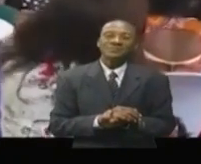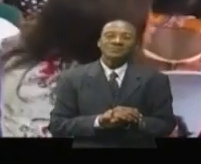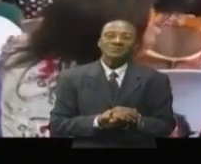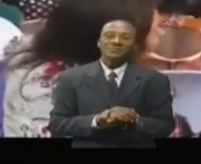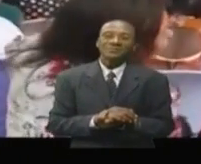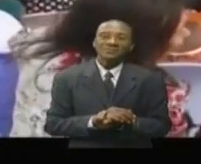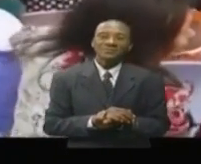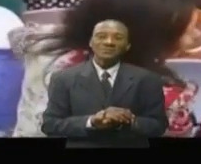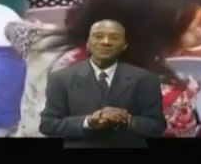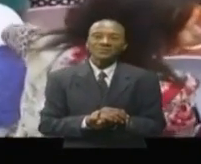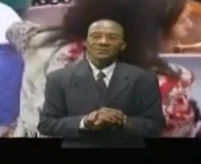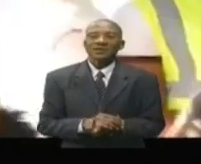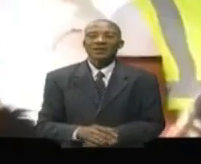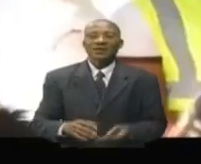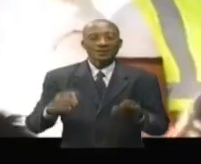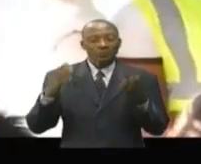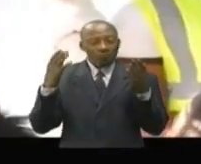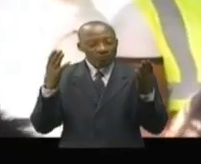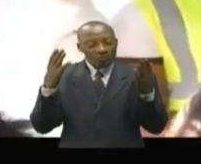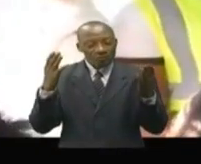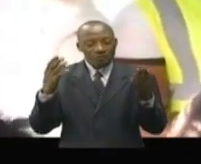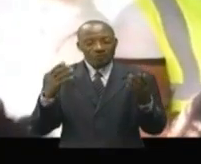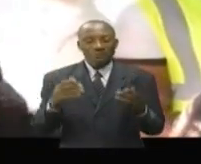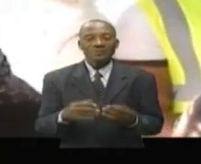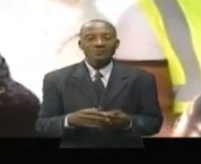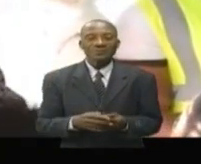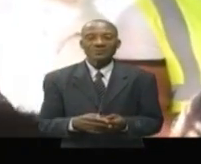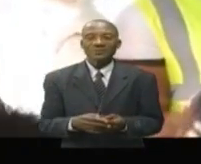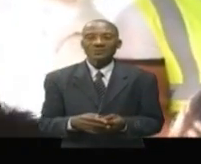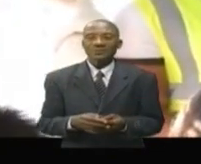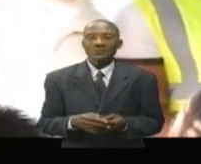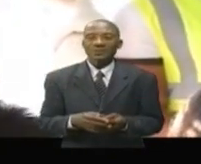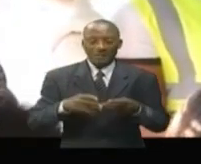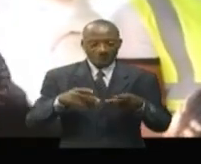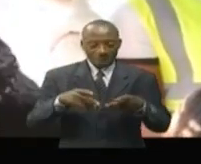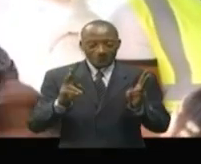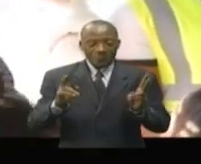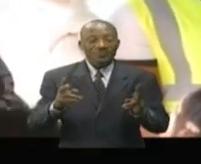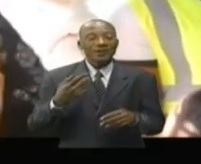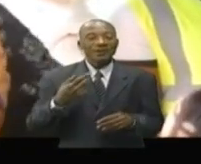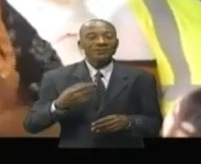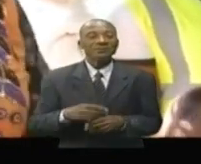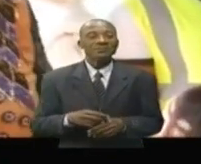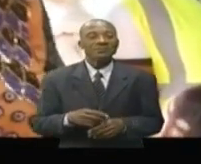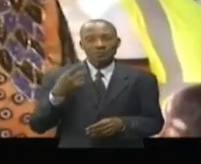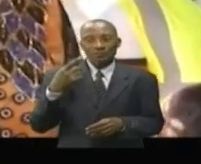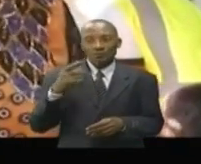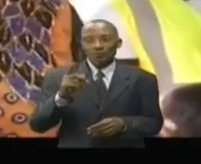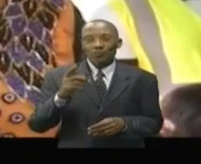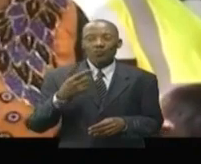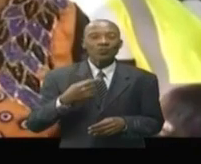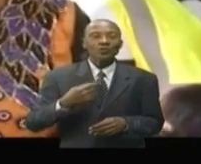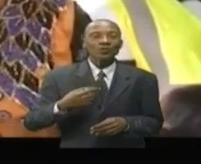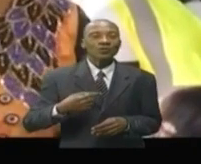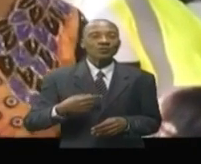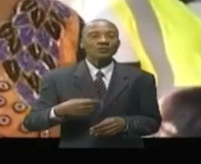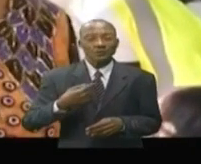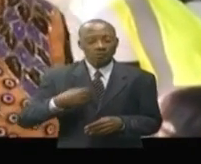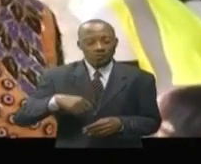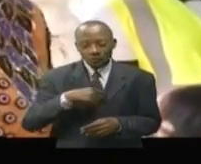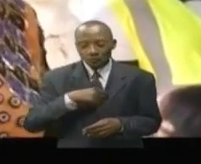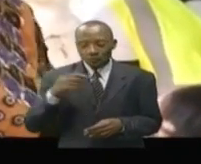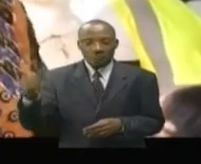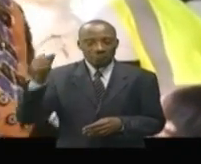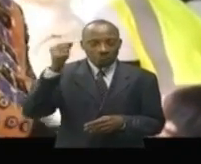président Moya. Éco-démocrate. Ça veut dire que Félix-Antoine Tshisekedi s'organise et se bat de sa manière pour qu'il y ait bel et